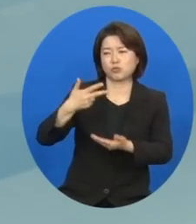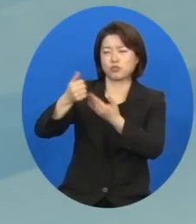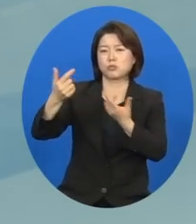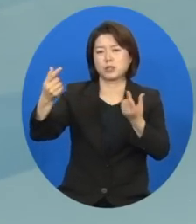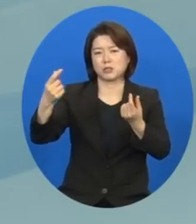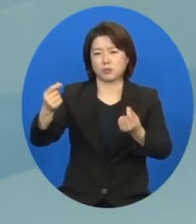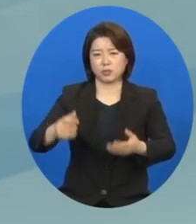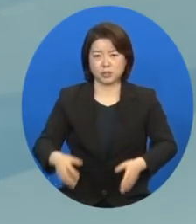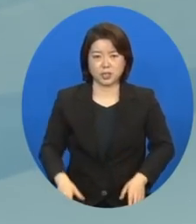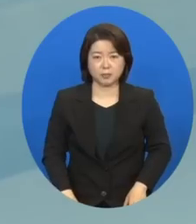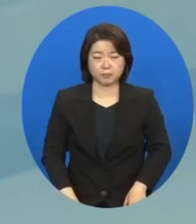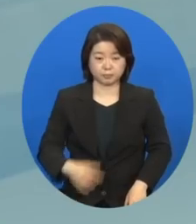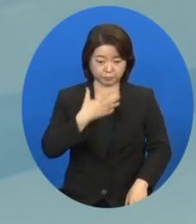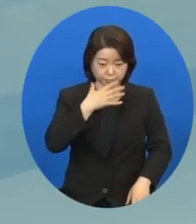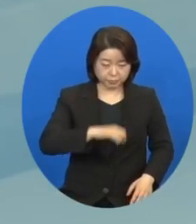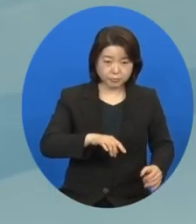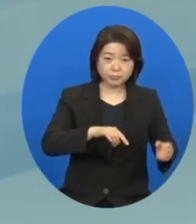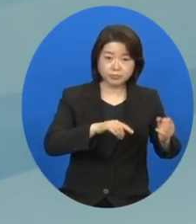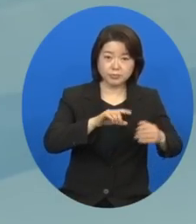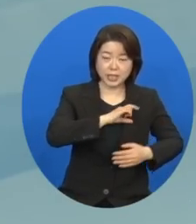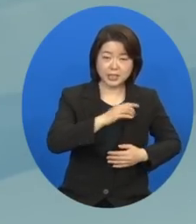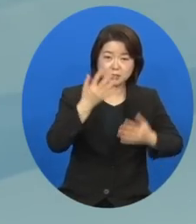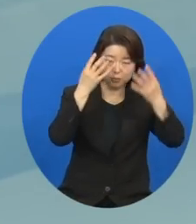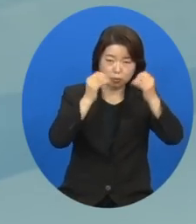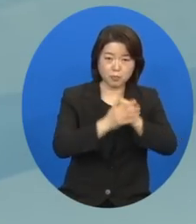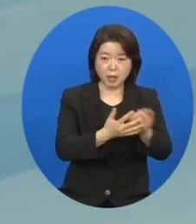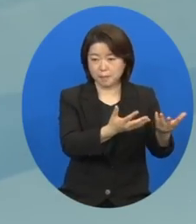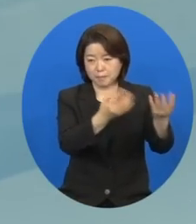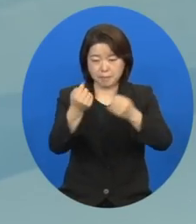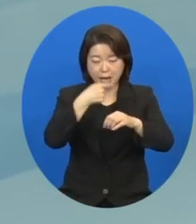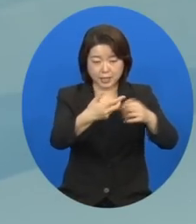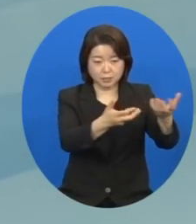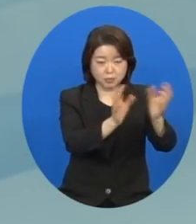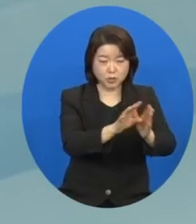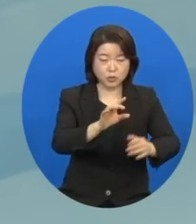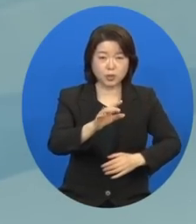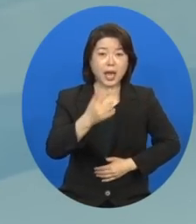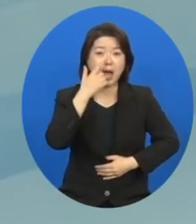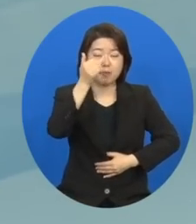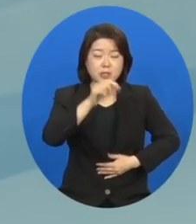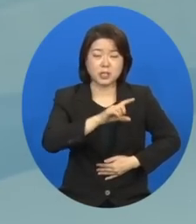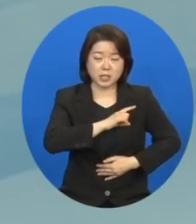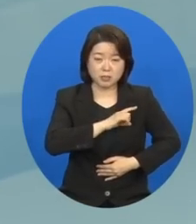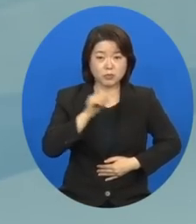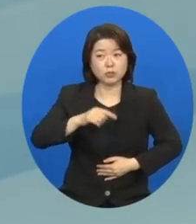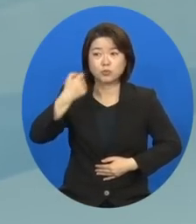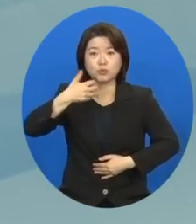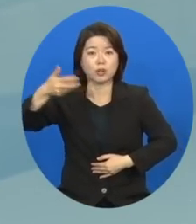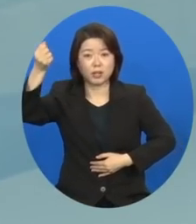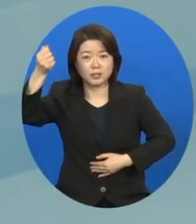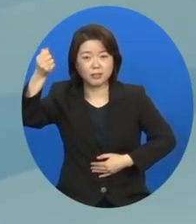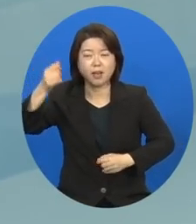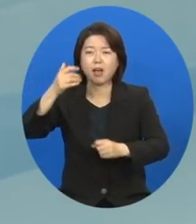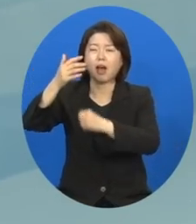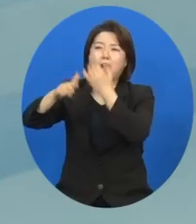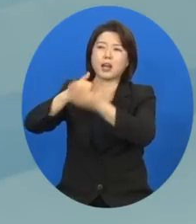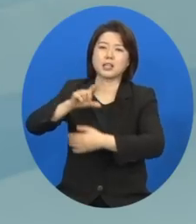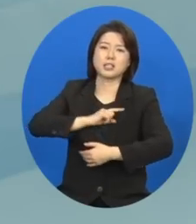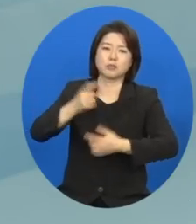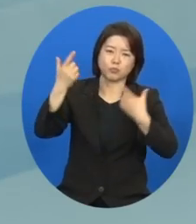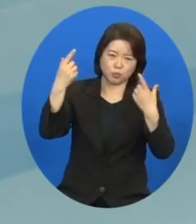그래서 아브라함의 이름도 보면요, 많은 민족들의 아버지라고 지어주셨는데 그게 또 누구의 이름입니까? 하나님의 이름이에요.